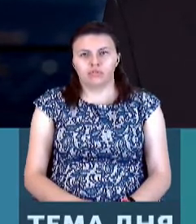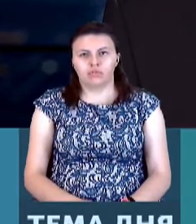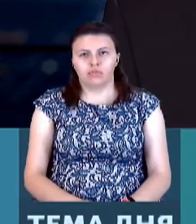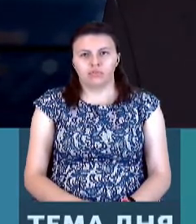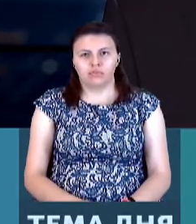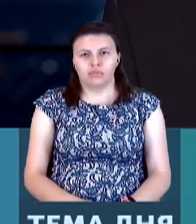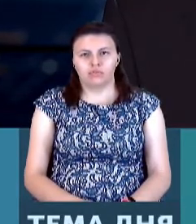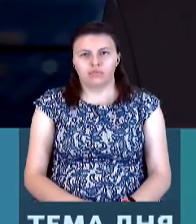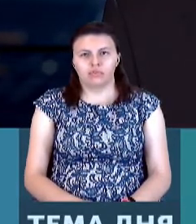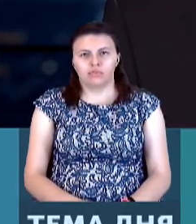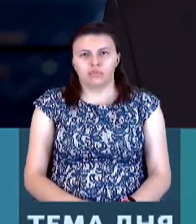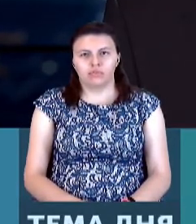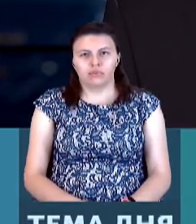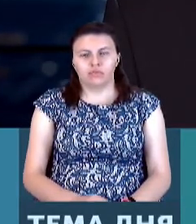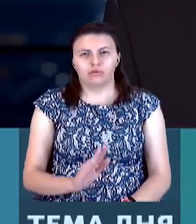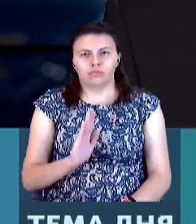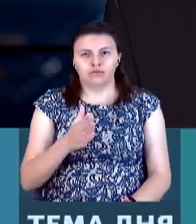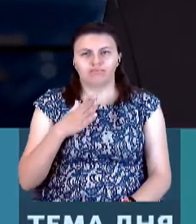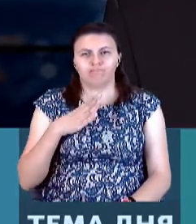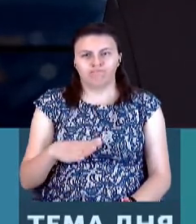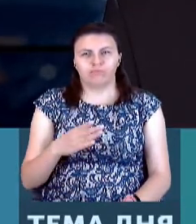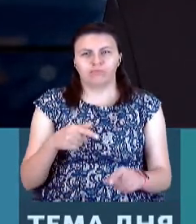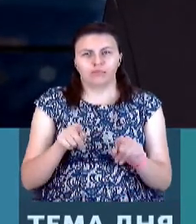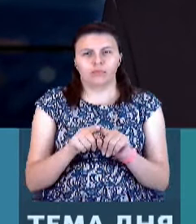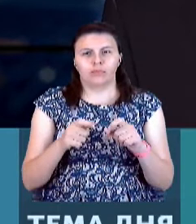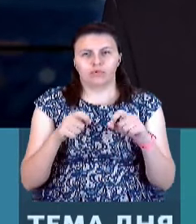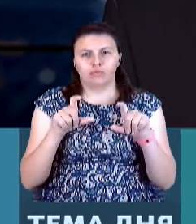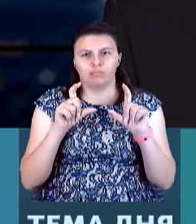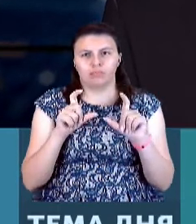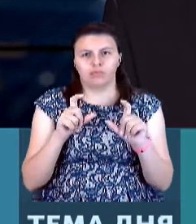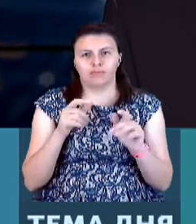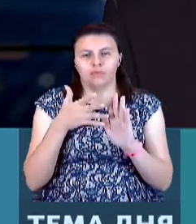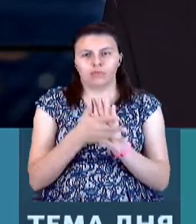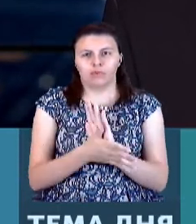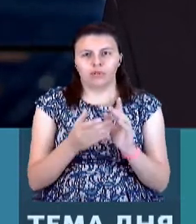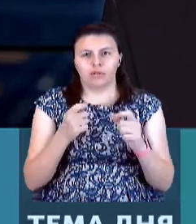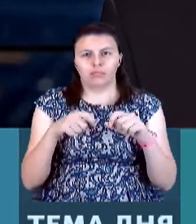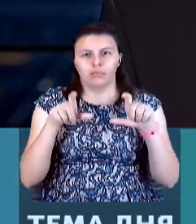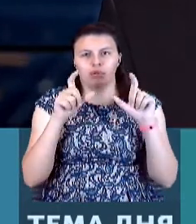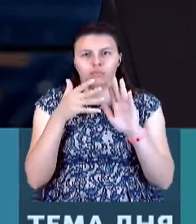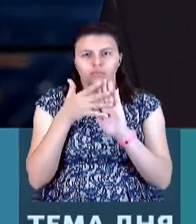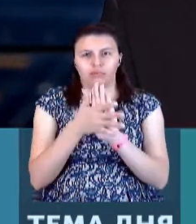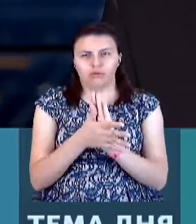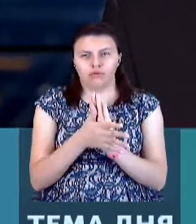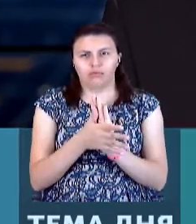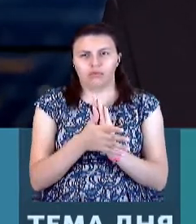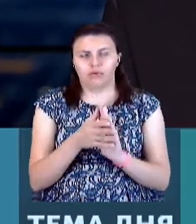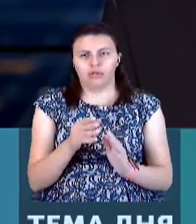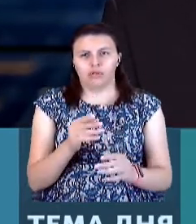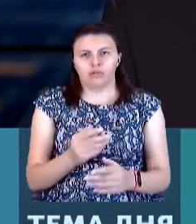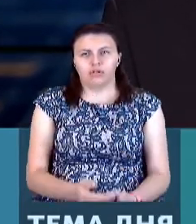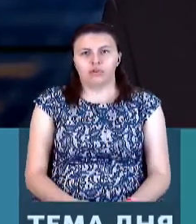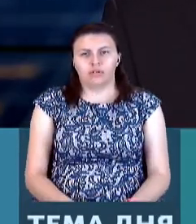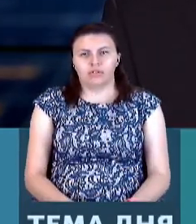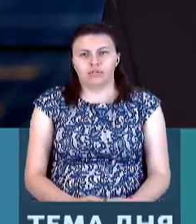Тому бюджет буде змушений також підвищити свої витрати. І ось підвищення витрат бюджету, воно, в принципі,